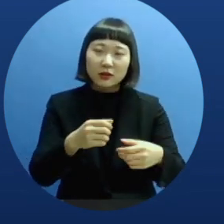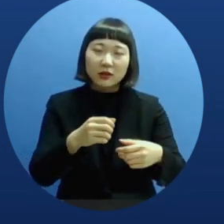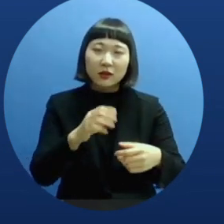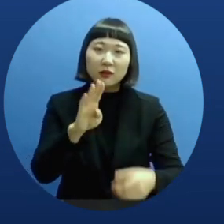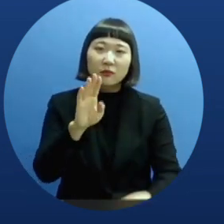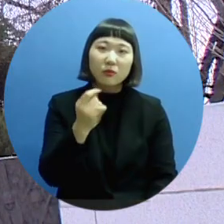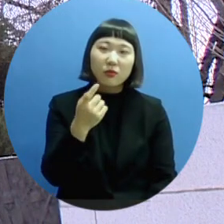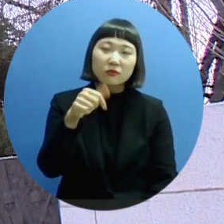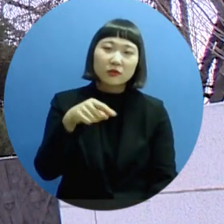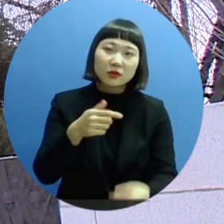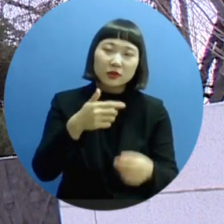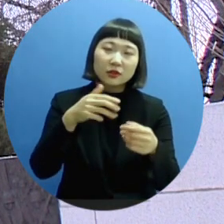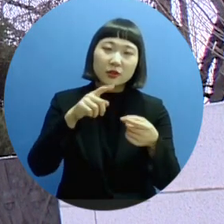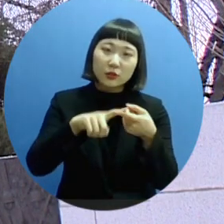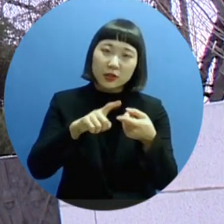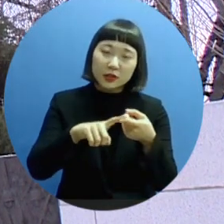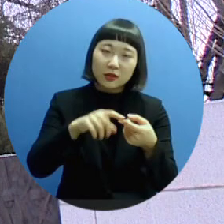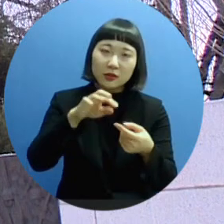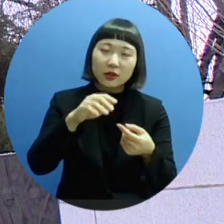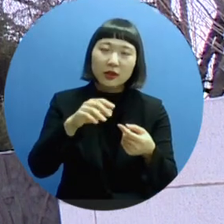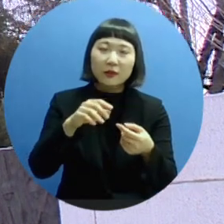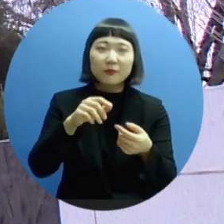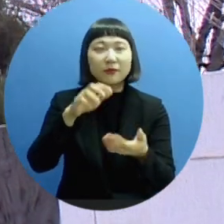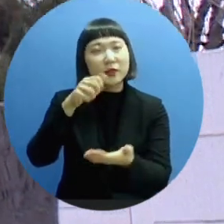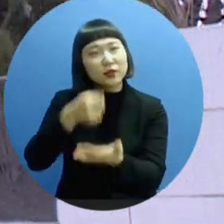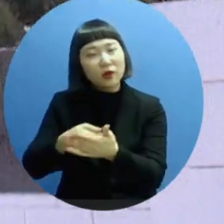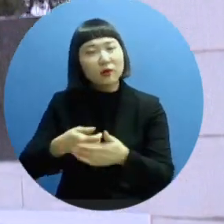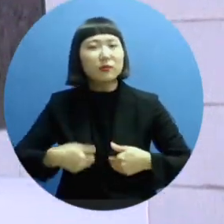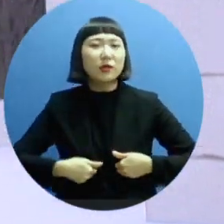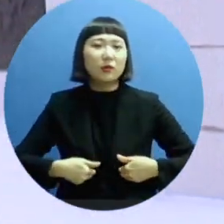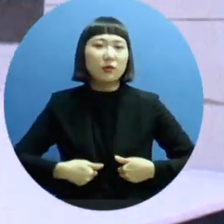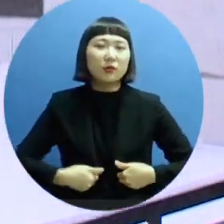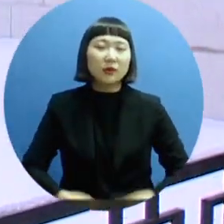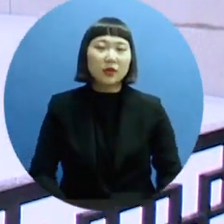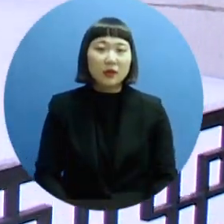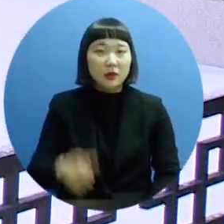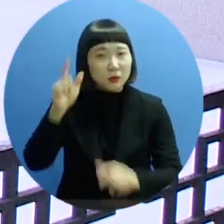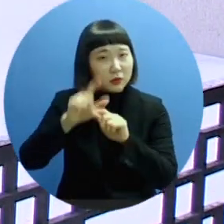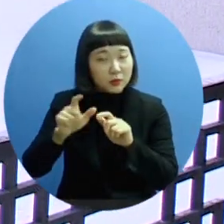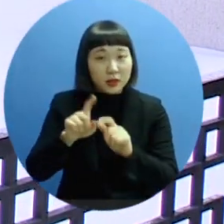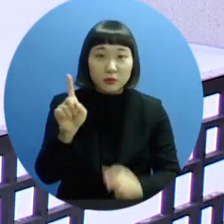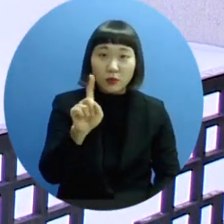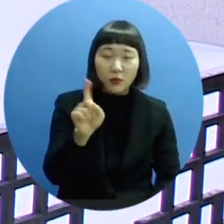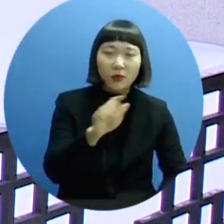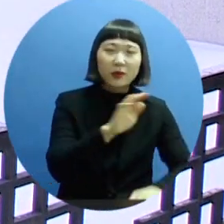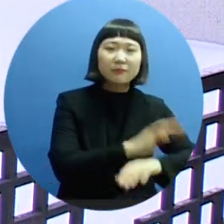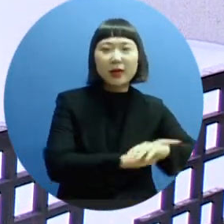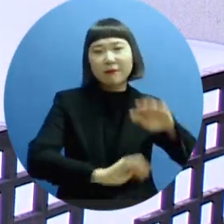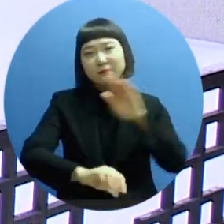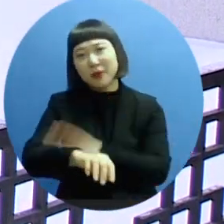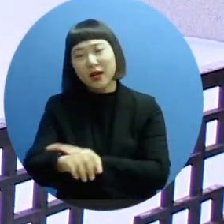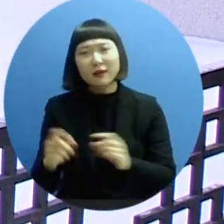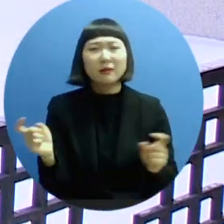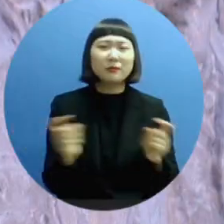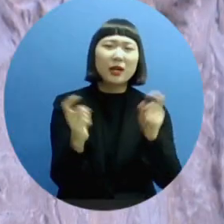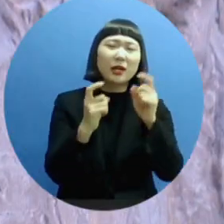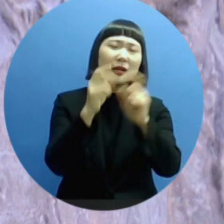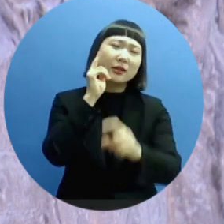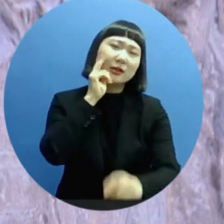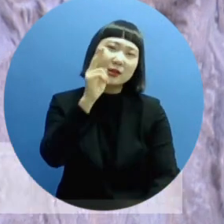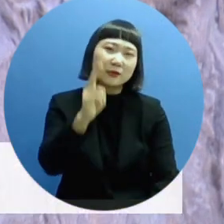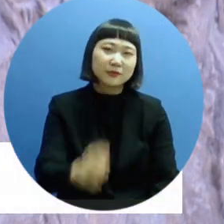입장입니다. 이처럼 고심이 큰 이유는 보수와 진보 간 첨예한 의견 차이 때문입니다.